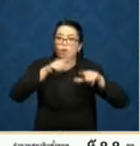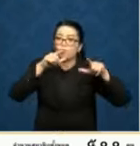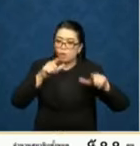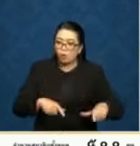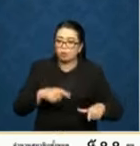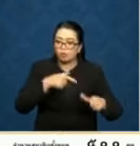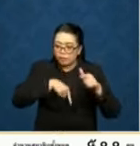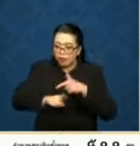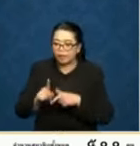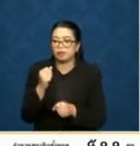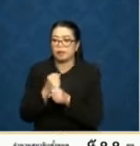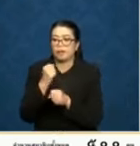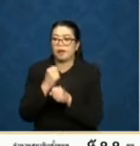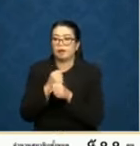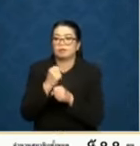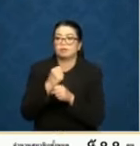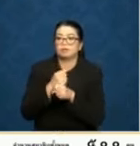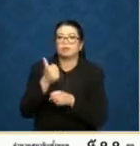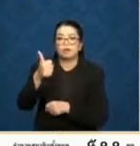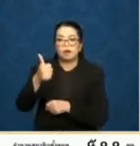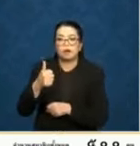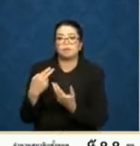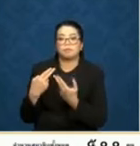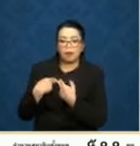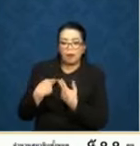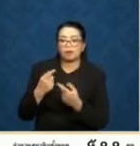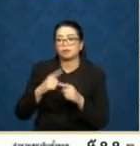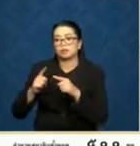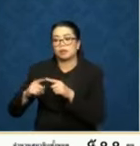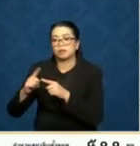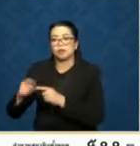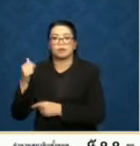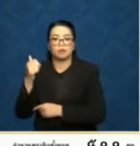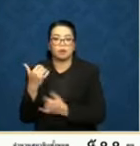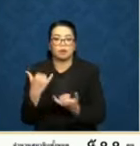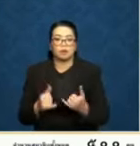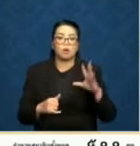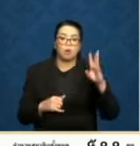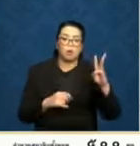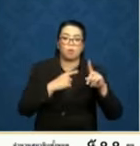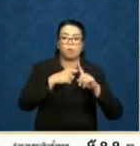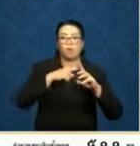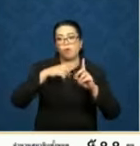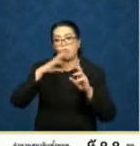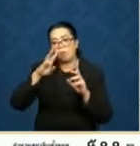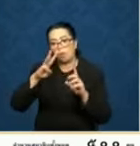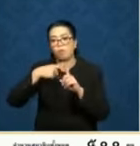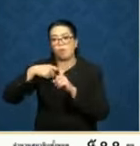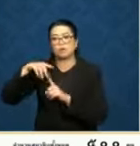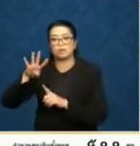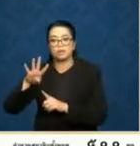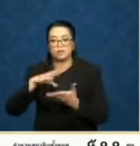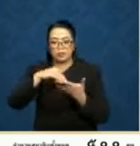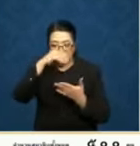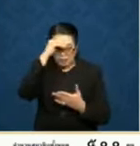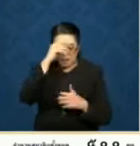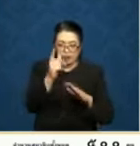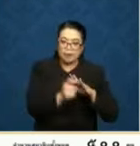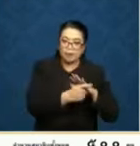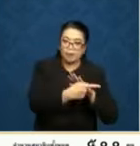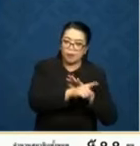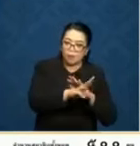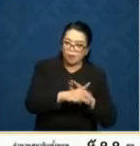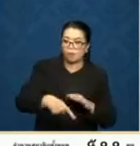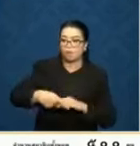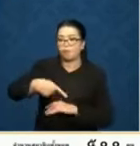ากับเป็การลดพาละคาใช้จ่ายของผปกครองเราอยู่ใระบบ 6 บวก 4 ครับเรียนประถม เรีมัม และมหา